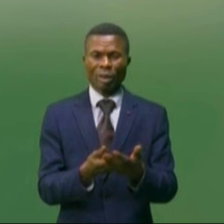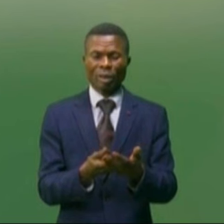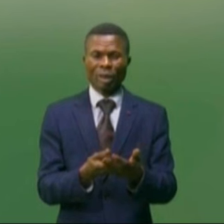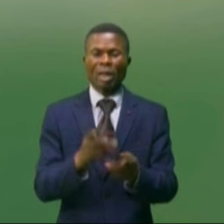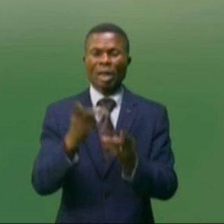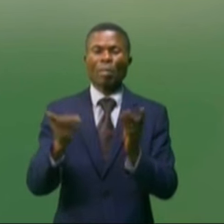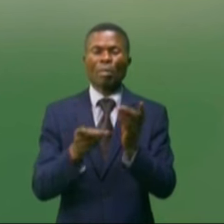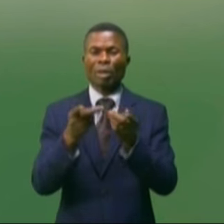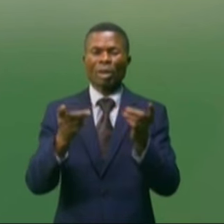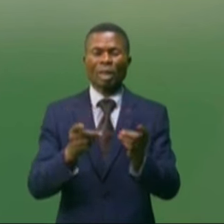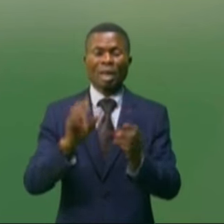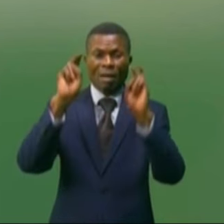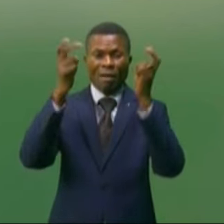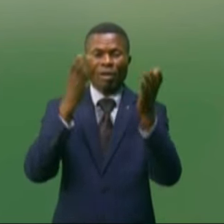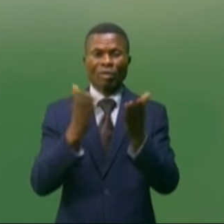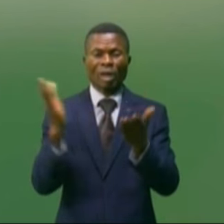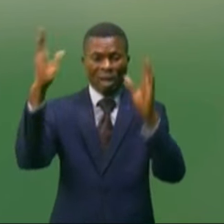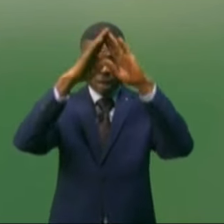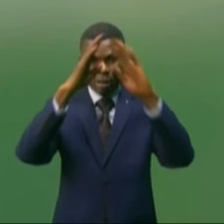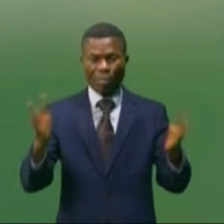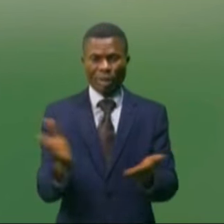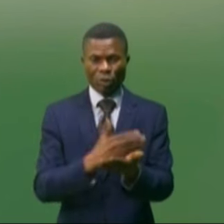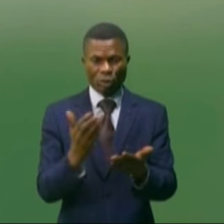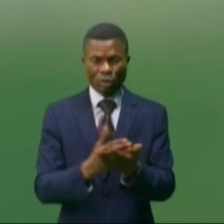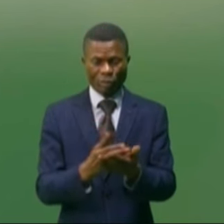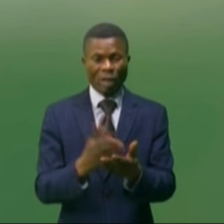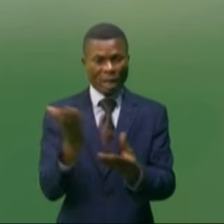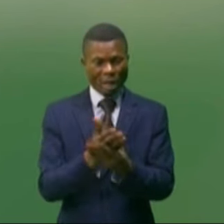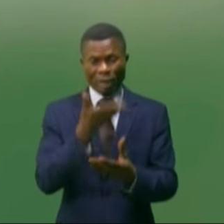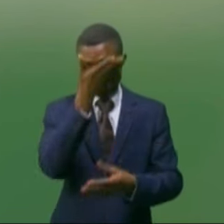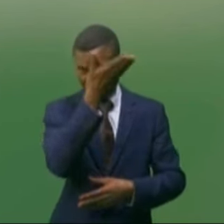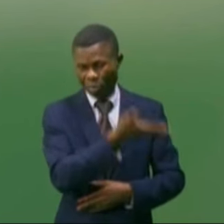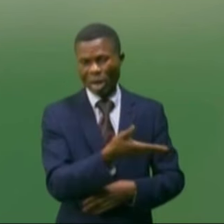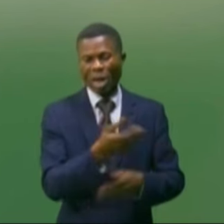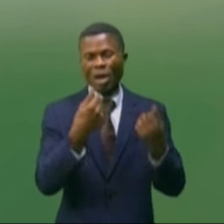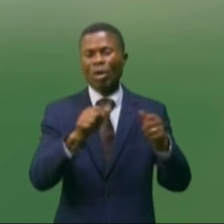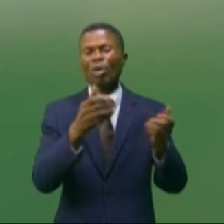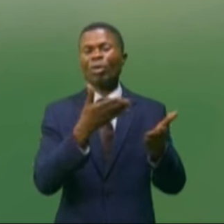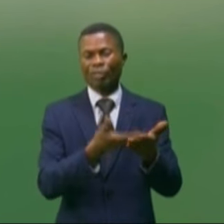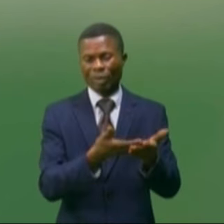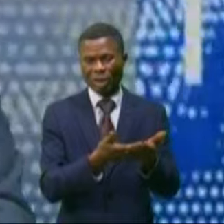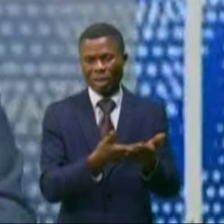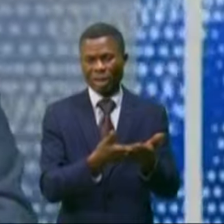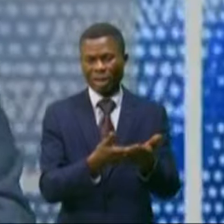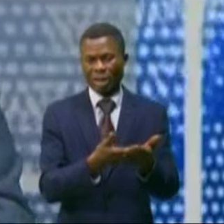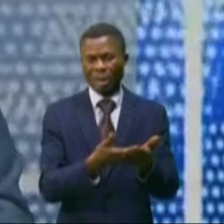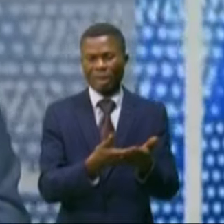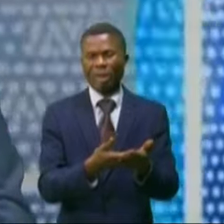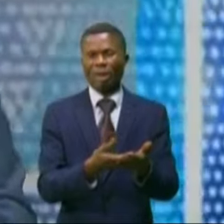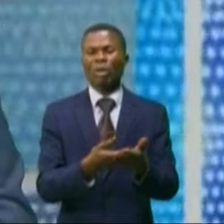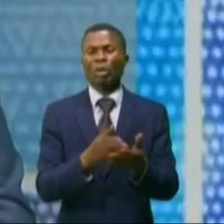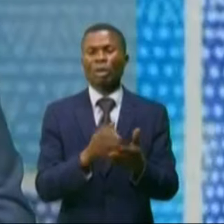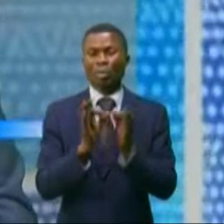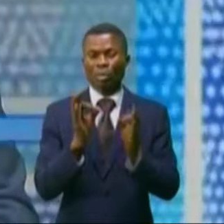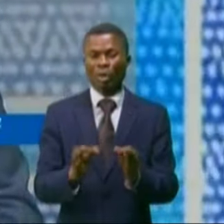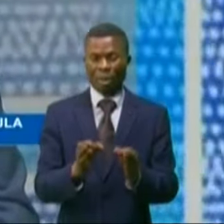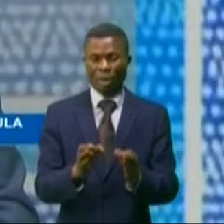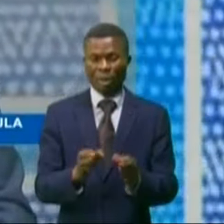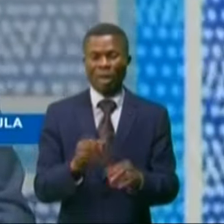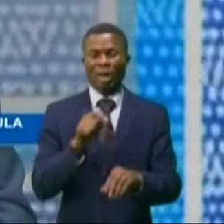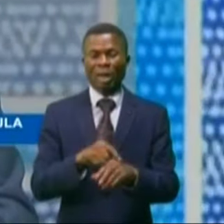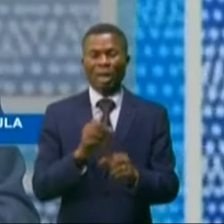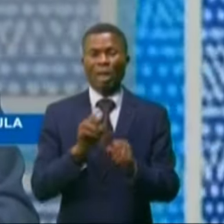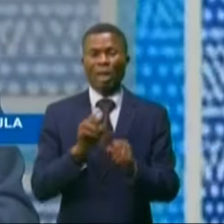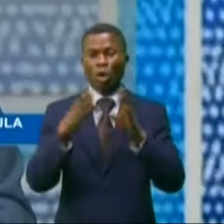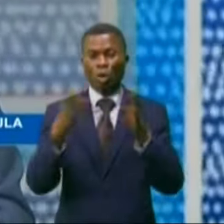évolués, donc la maison des livres. On peut effectivement trouver cet ouvrage-là dans cette maison d'édition-là. Tout le monde qui va y aller, il peut en trouver, c'est